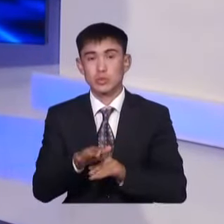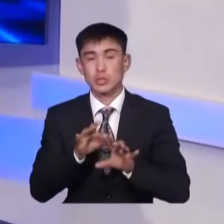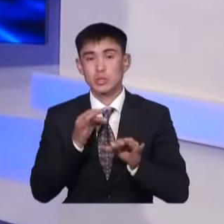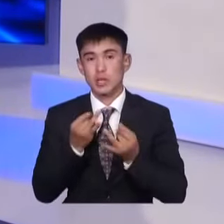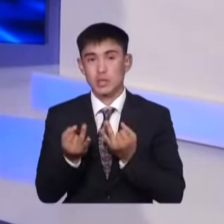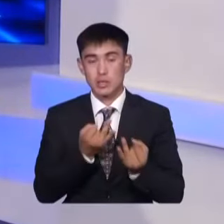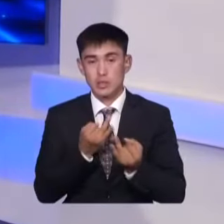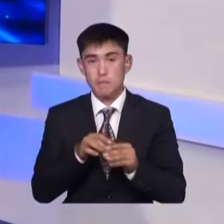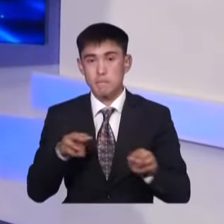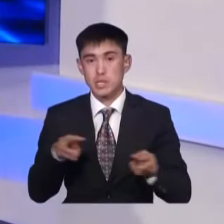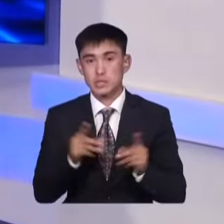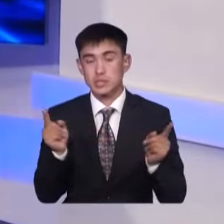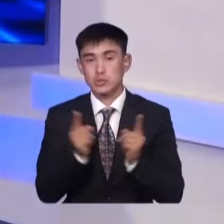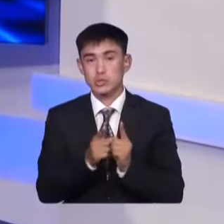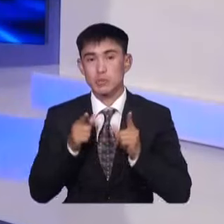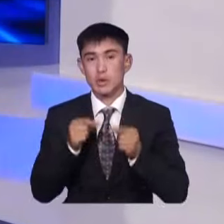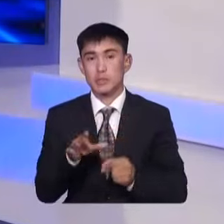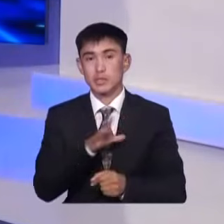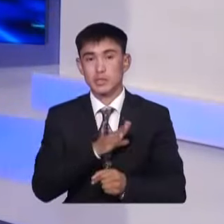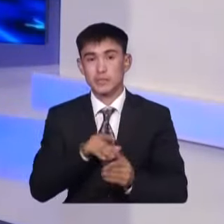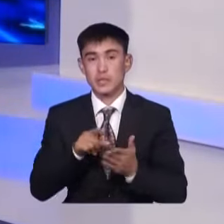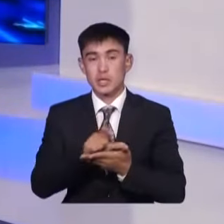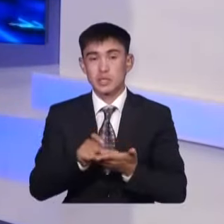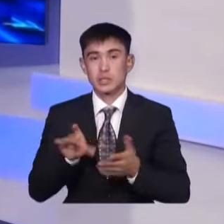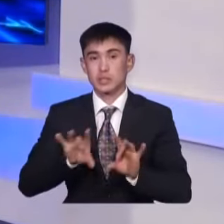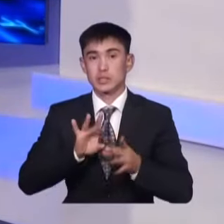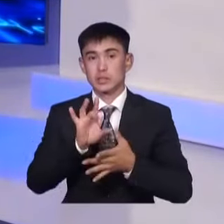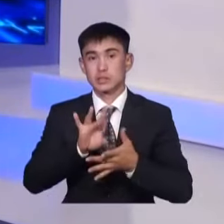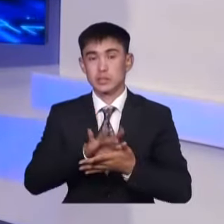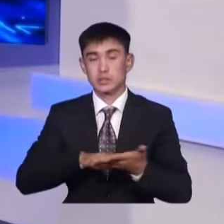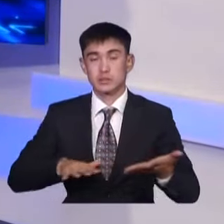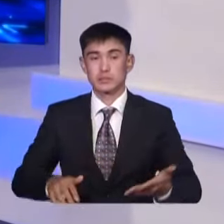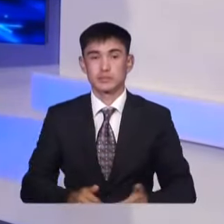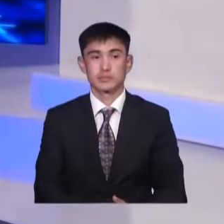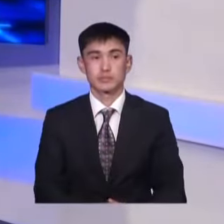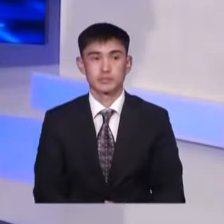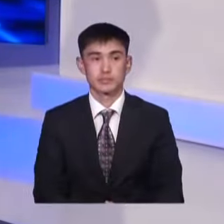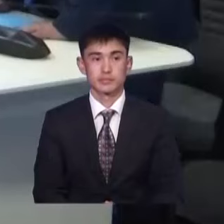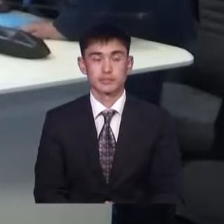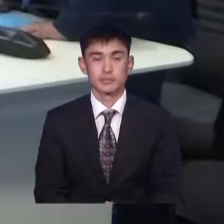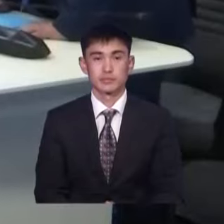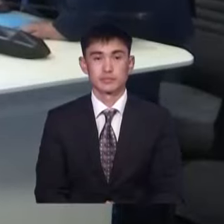туралы талқылады. Министрмен кездесуге барып қайтқан тілшіміз Аяулым Жүрсінқызы жалғастырады.